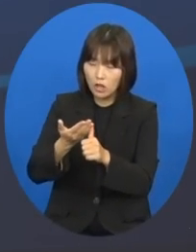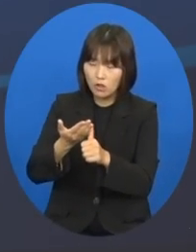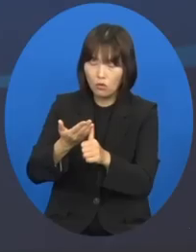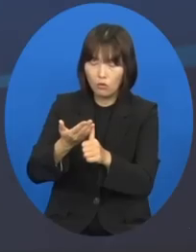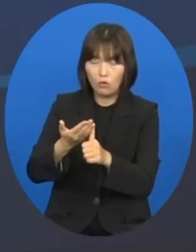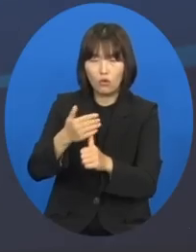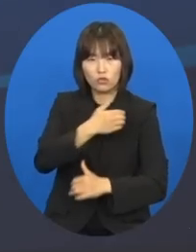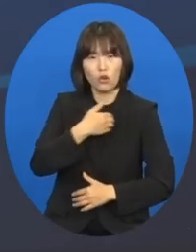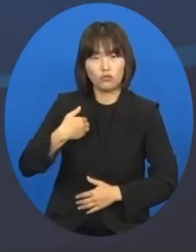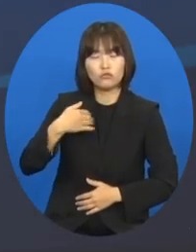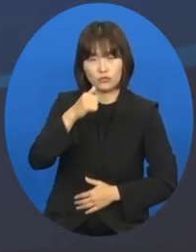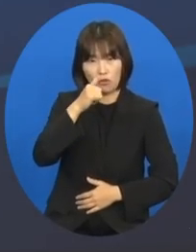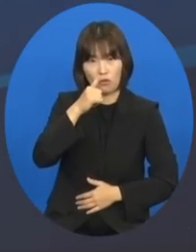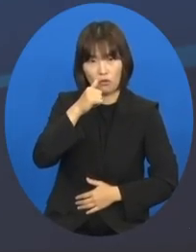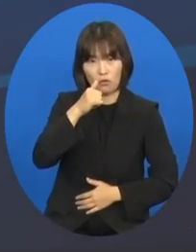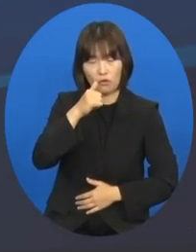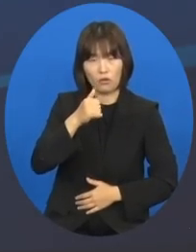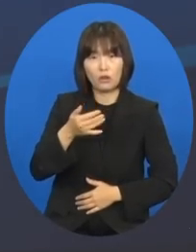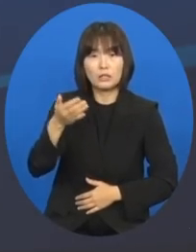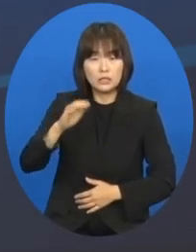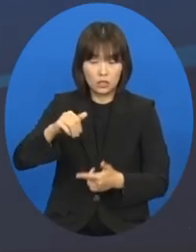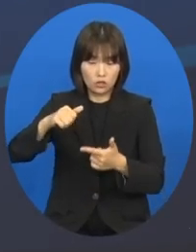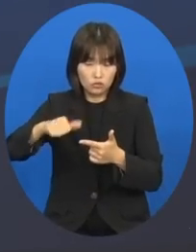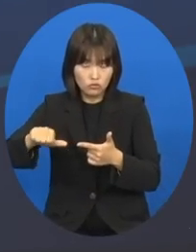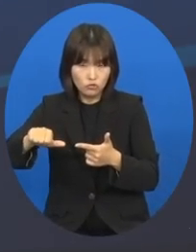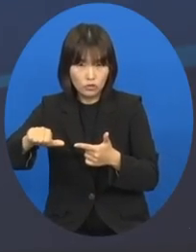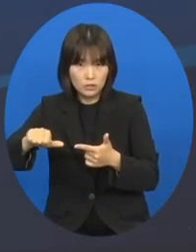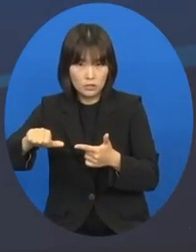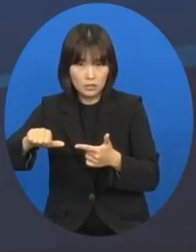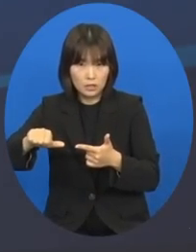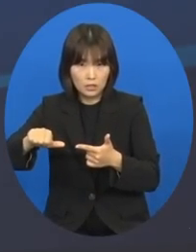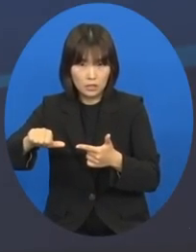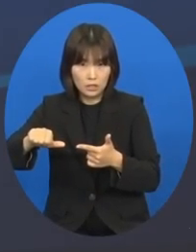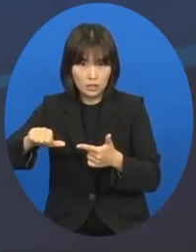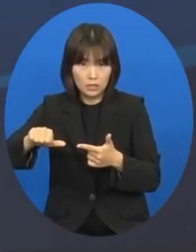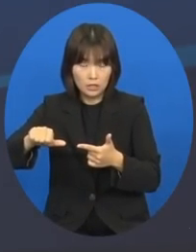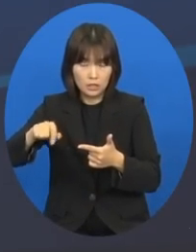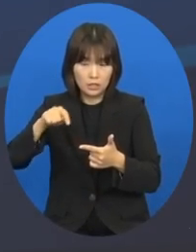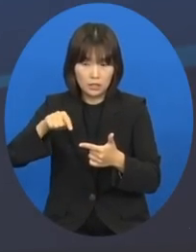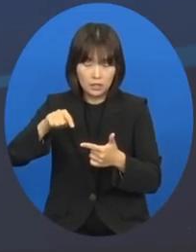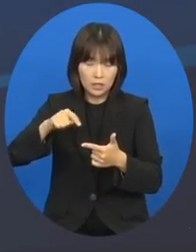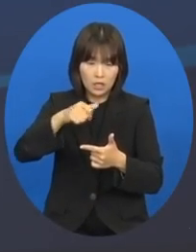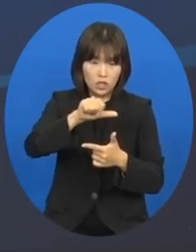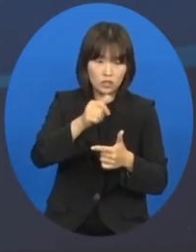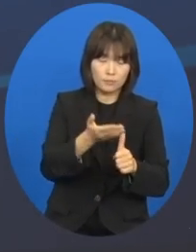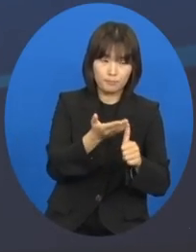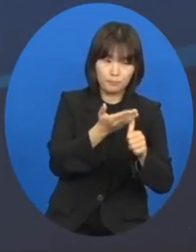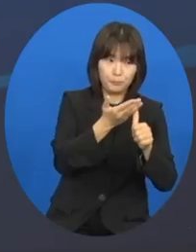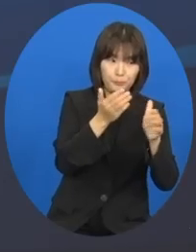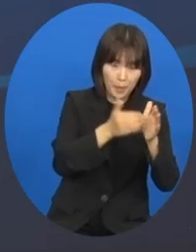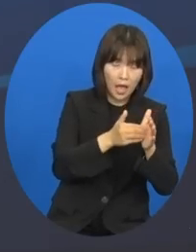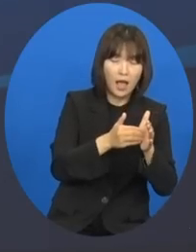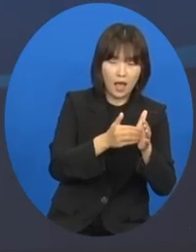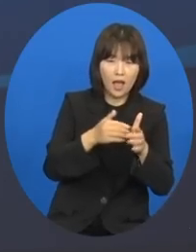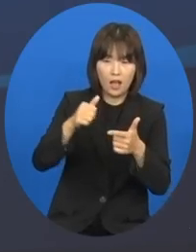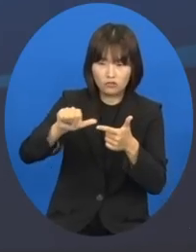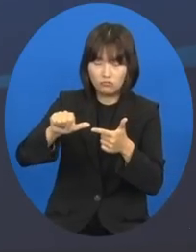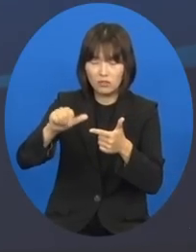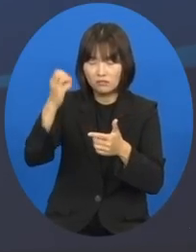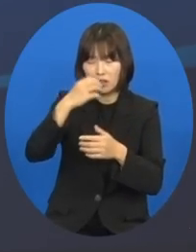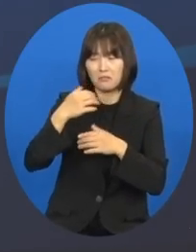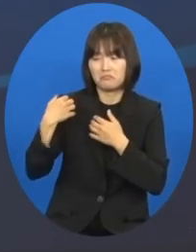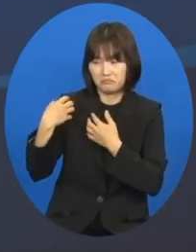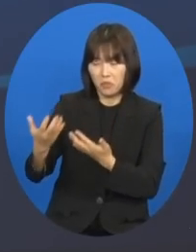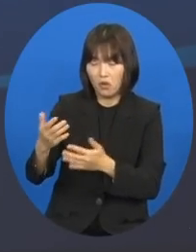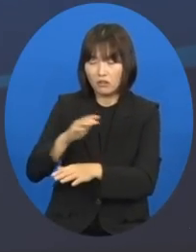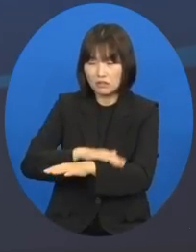거 같아요 그리고 둘째들은 첫째를 키우고 나서 아 그냥 박목을 해도 알아서 잘 크는구나 그렇기 때문에